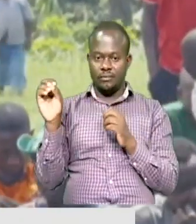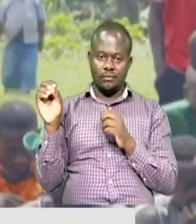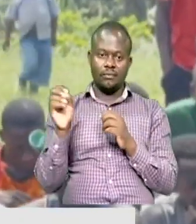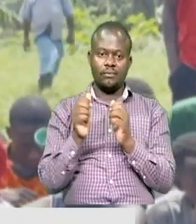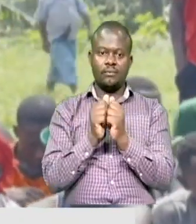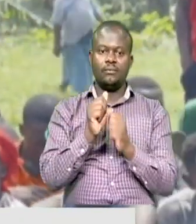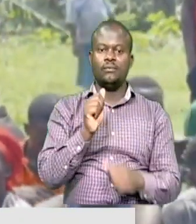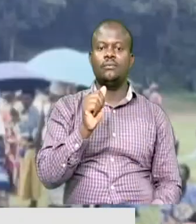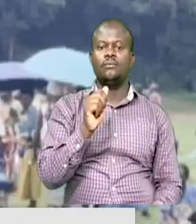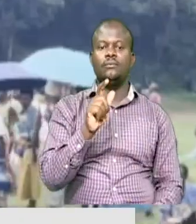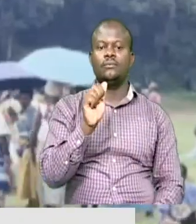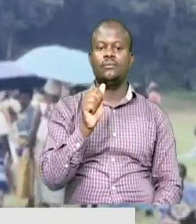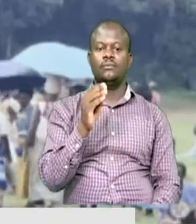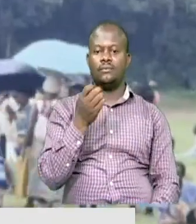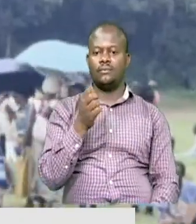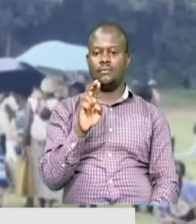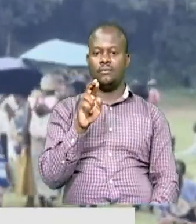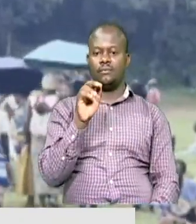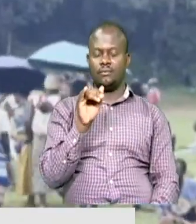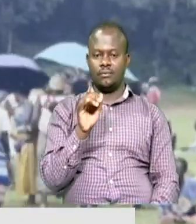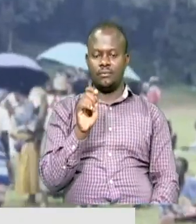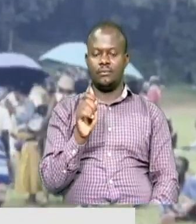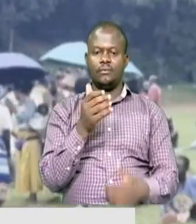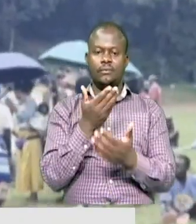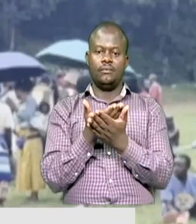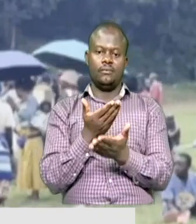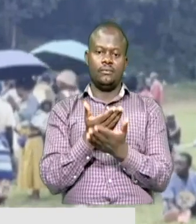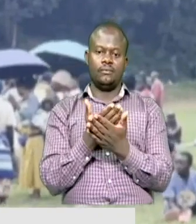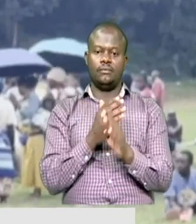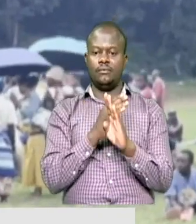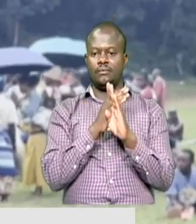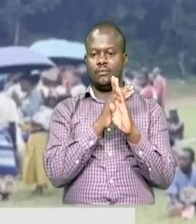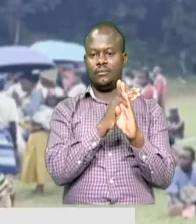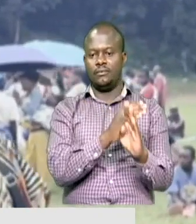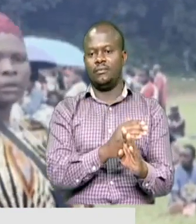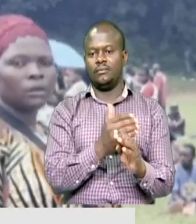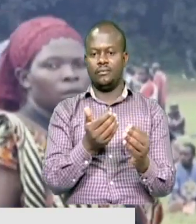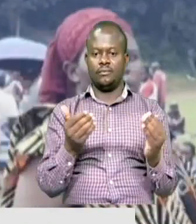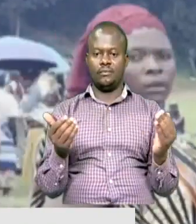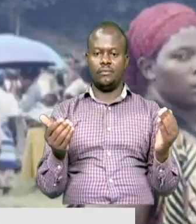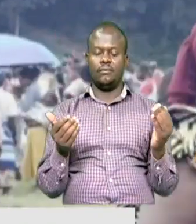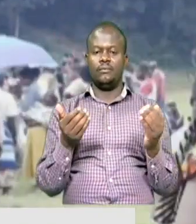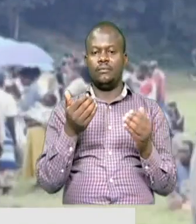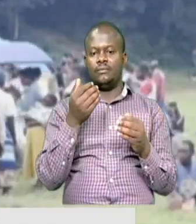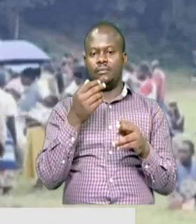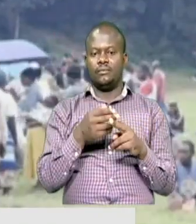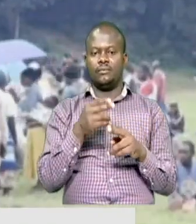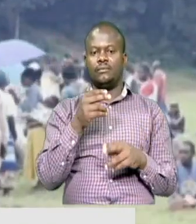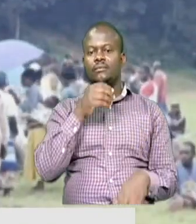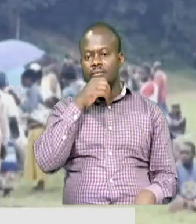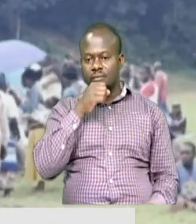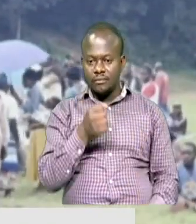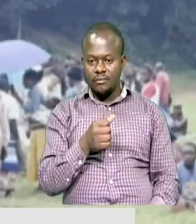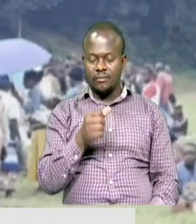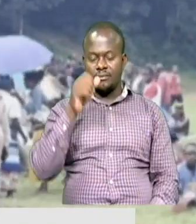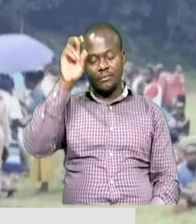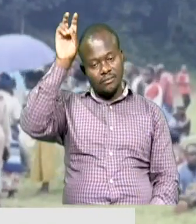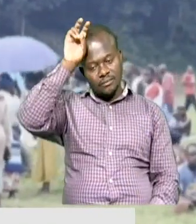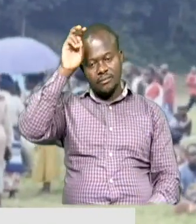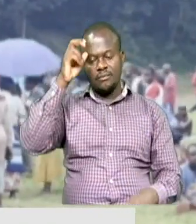Dushimimana Lambert abasabye kurwanya abana bakunda kwita abuzukuru ba shitani